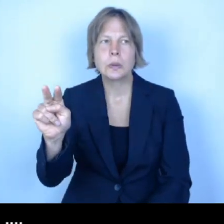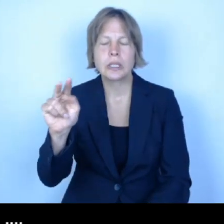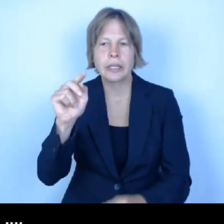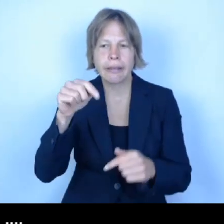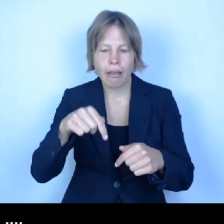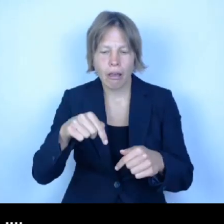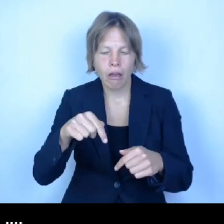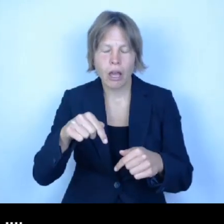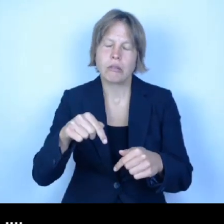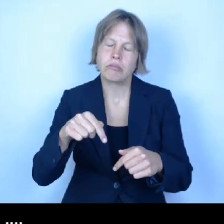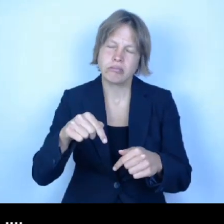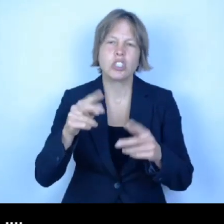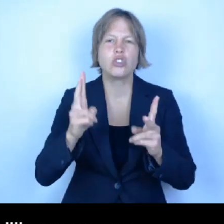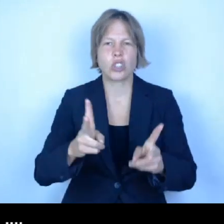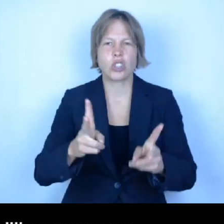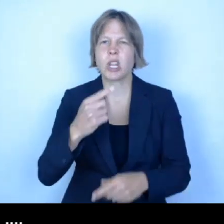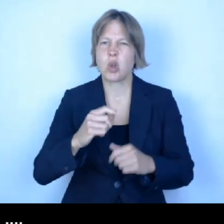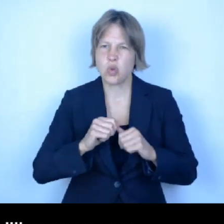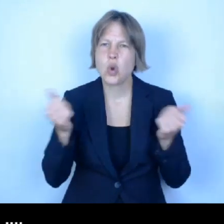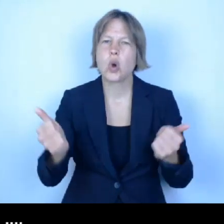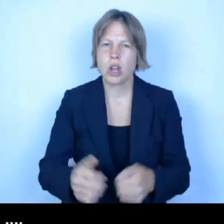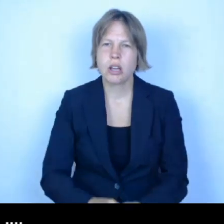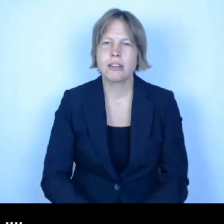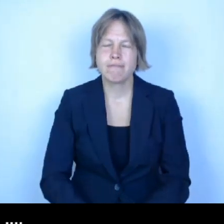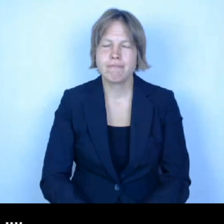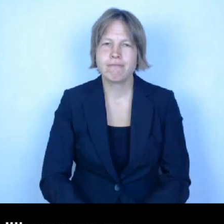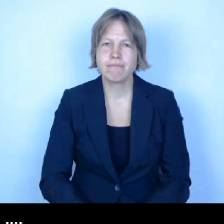Glück kam aber nicht per Zufall.